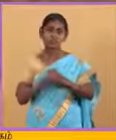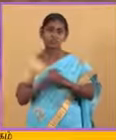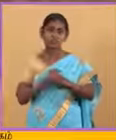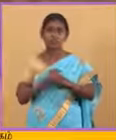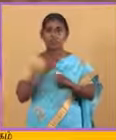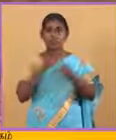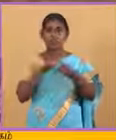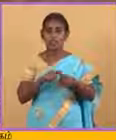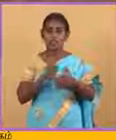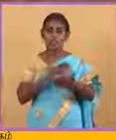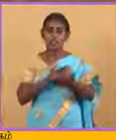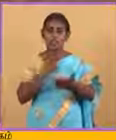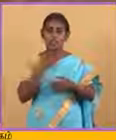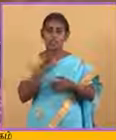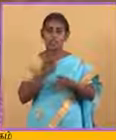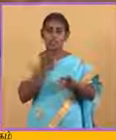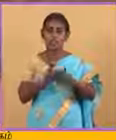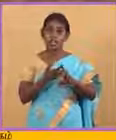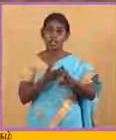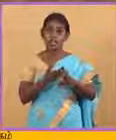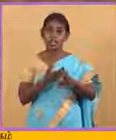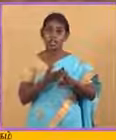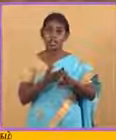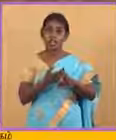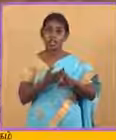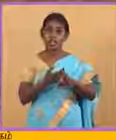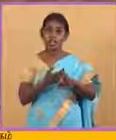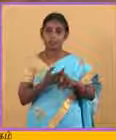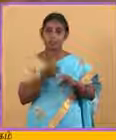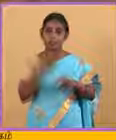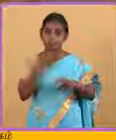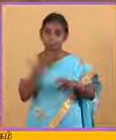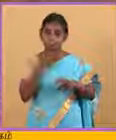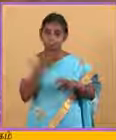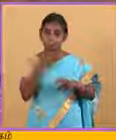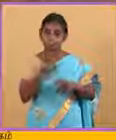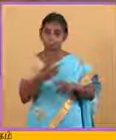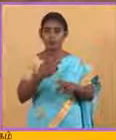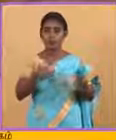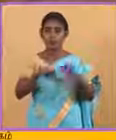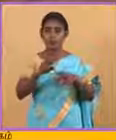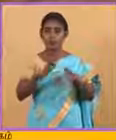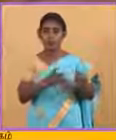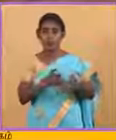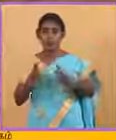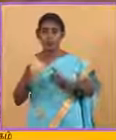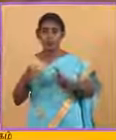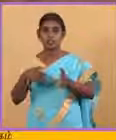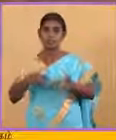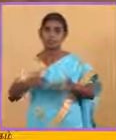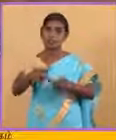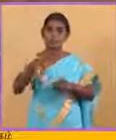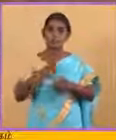அவர் கூறுகிறார். கல் என்னை கூறுகிறது, பார்த்துப்போ, ஒதுங்கிப்போ, உன்னை போல்